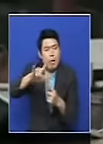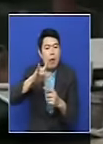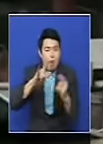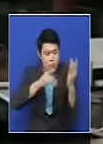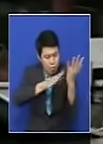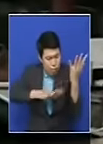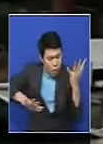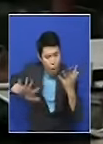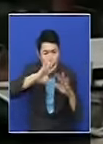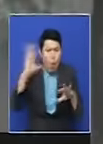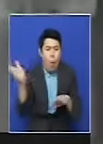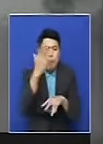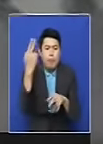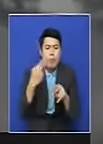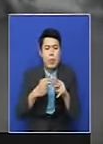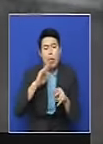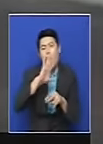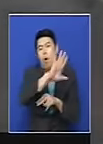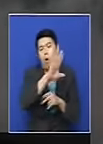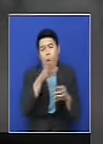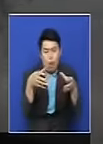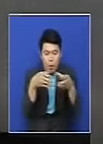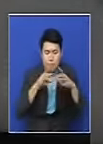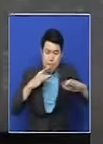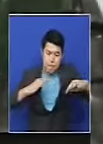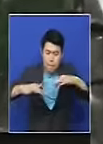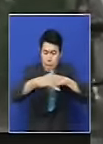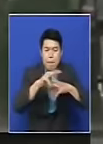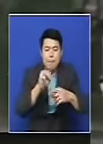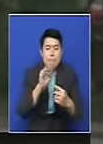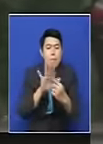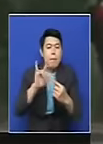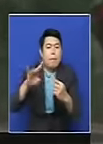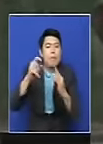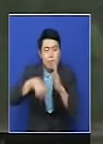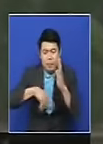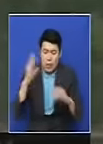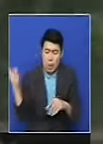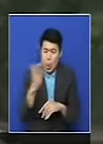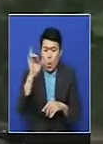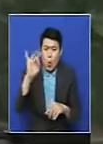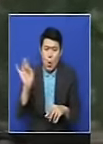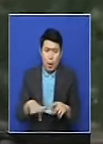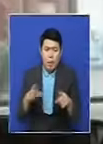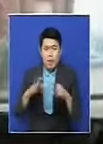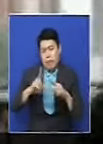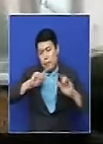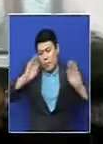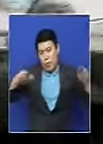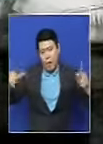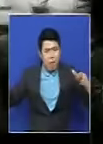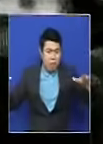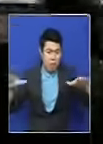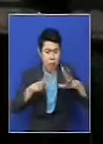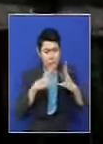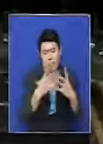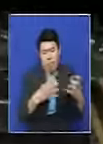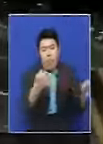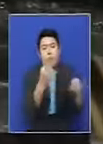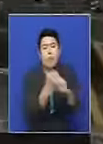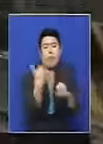ฝั่งที่มีคลื่นลมภาษาพื้นเมืองแปลว่าหมู่เกาะมาแชร์และซูเปอร์ไต้ฝุ่นไห่เยี่ยนแปลว่านกนางแอ่นที่คร่าชีวิตประชา